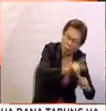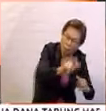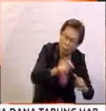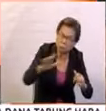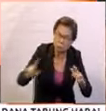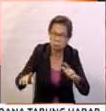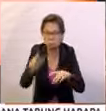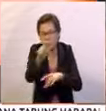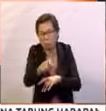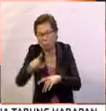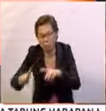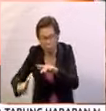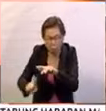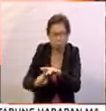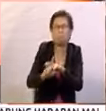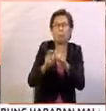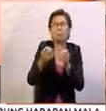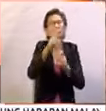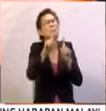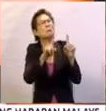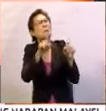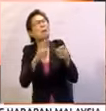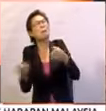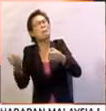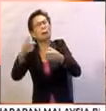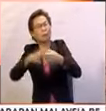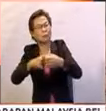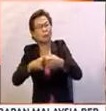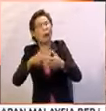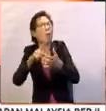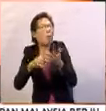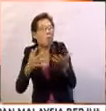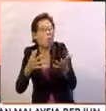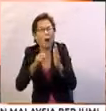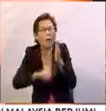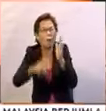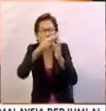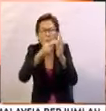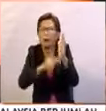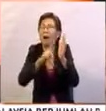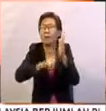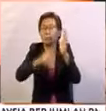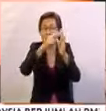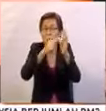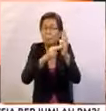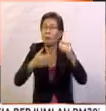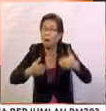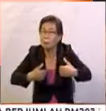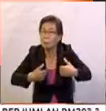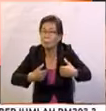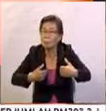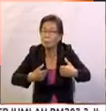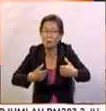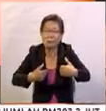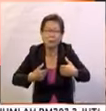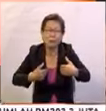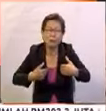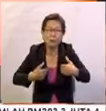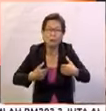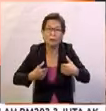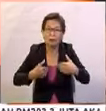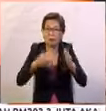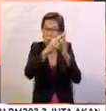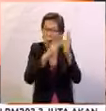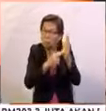ini menimbulkan banyak soalan berkenaan dengan apakah undang-undang yang kita ada apa ini